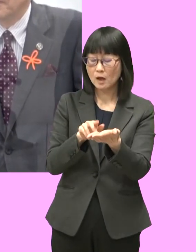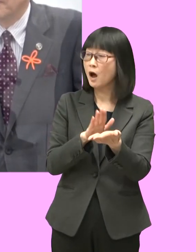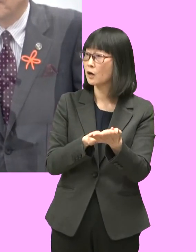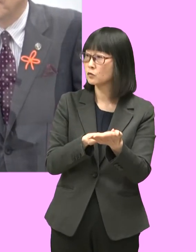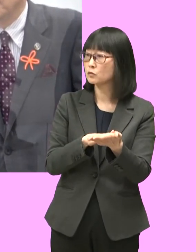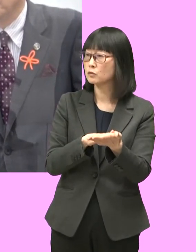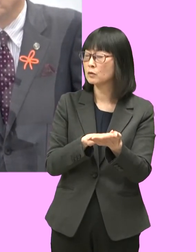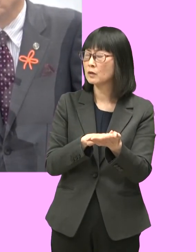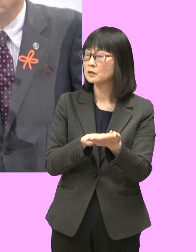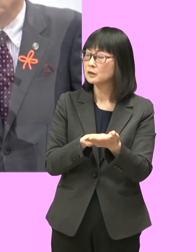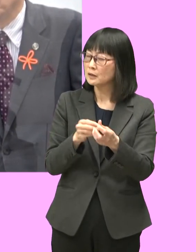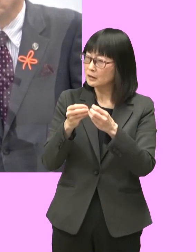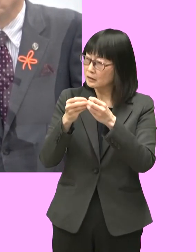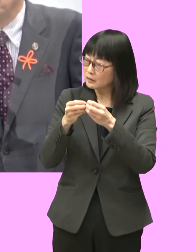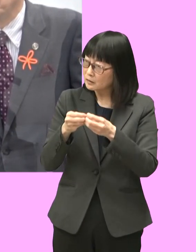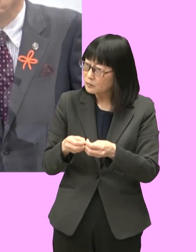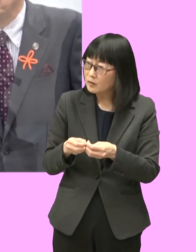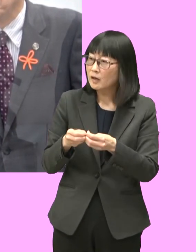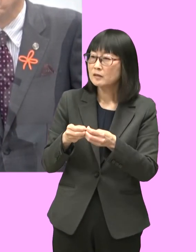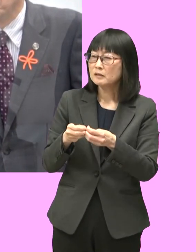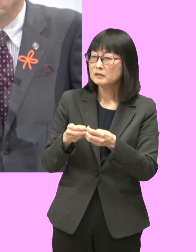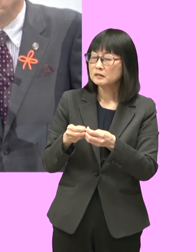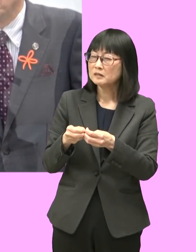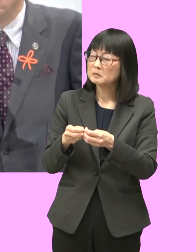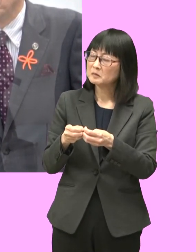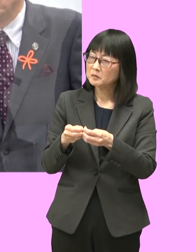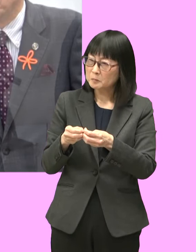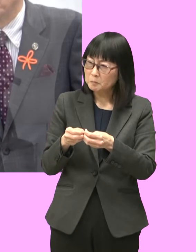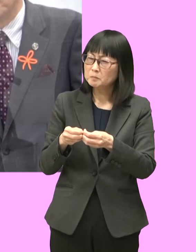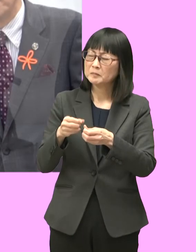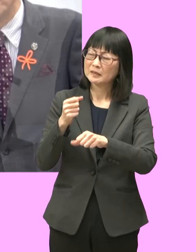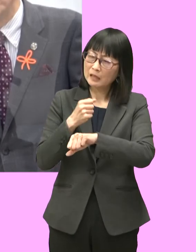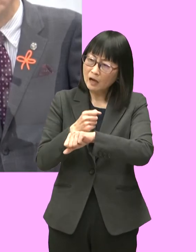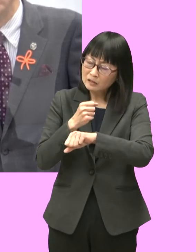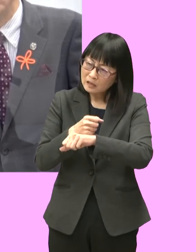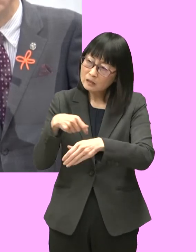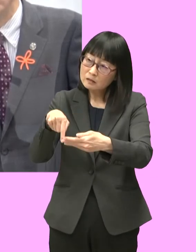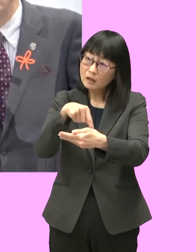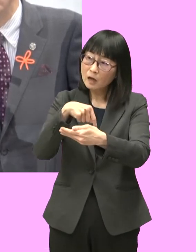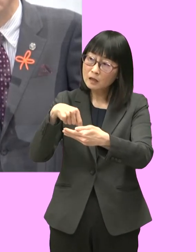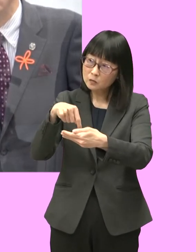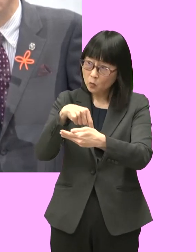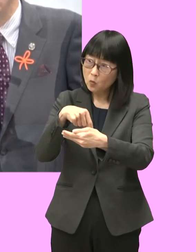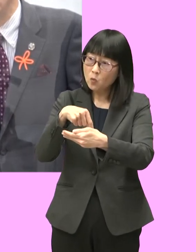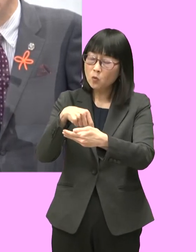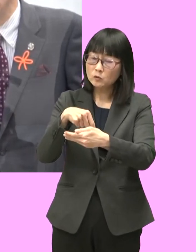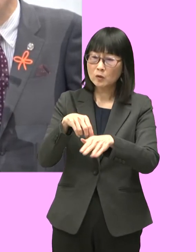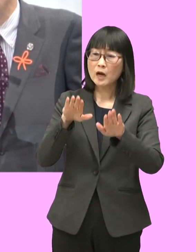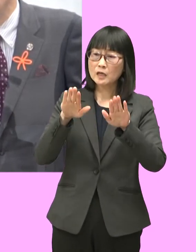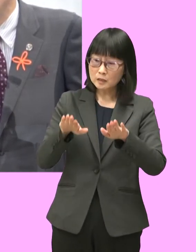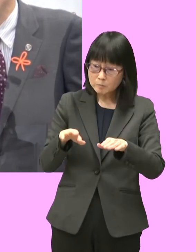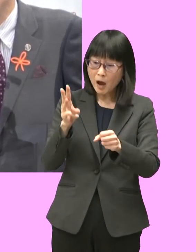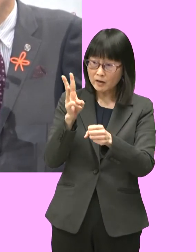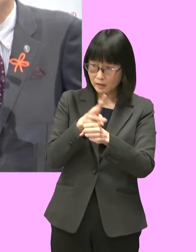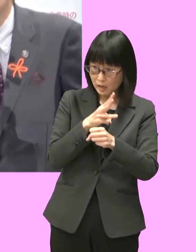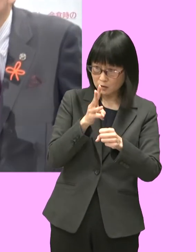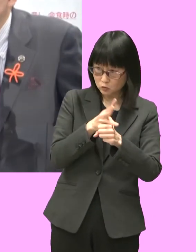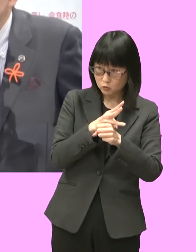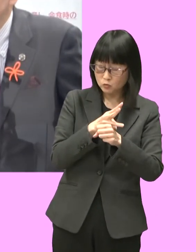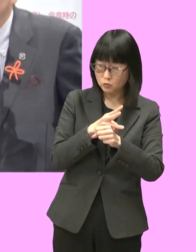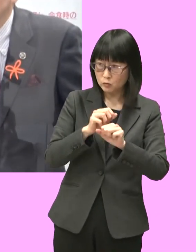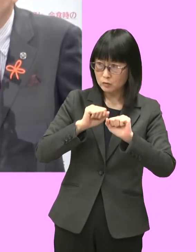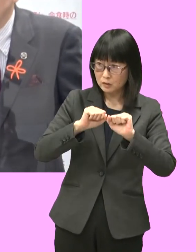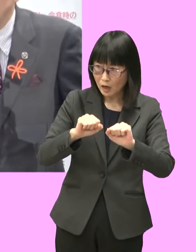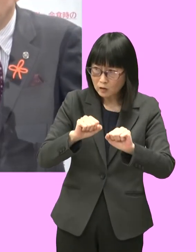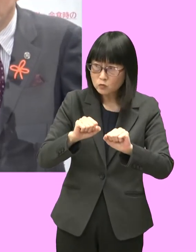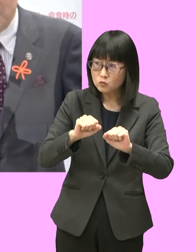う手間のかかる作業で このタイミングで研修を行うことにしたのはどういう